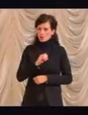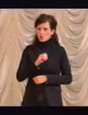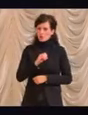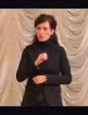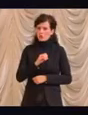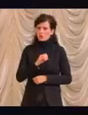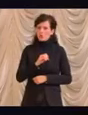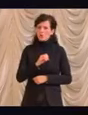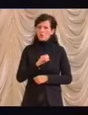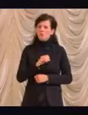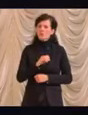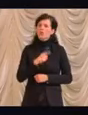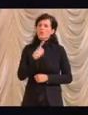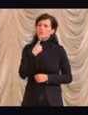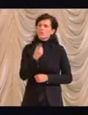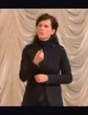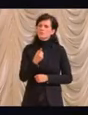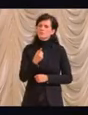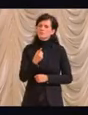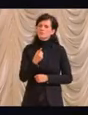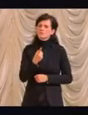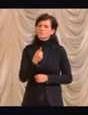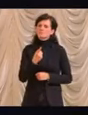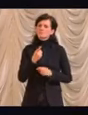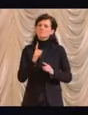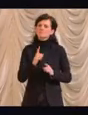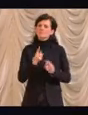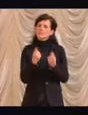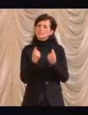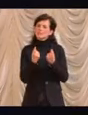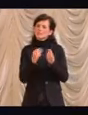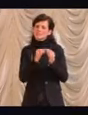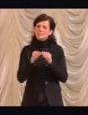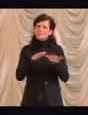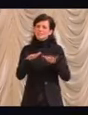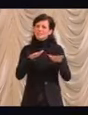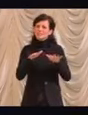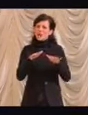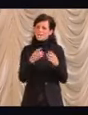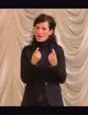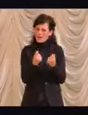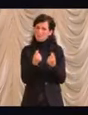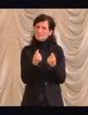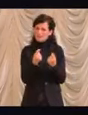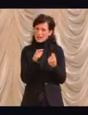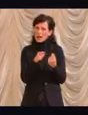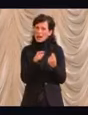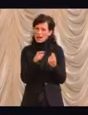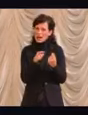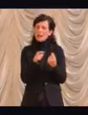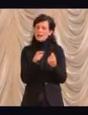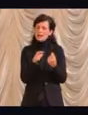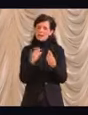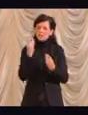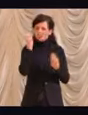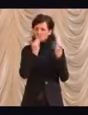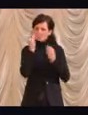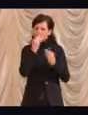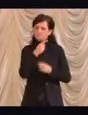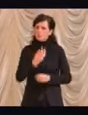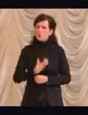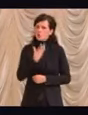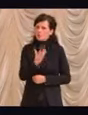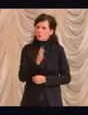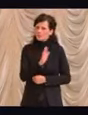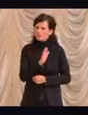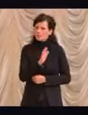revisione, anche se ho inteso bene, profonda del sistema fiscale, probabilmente ancora, se ho inteso bene, in un senso di maggiore